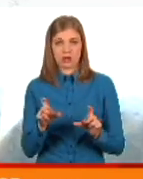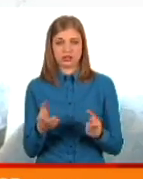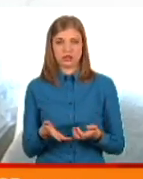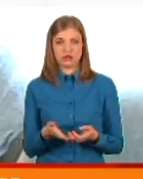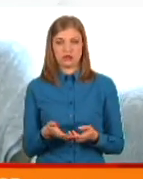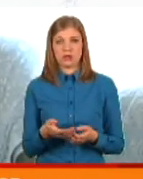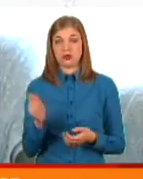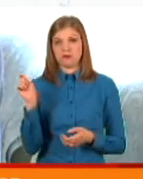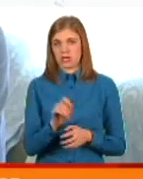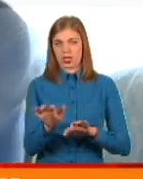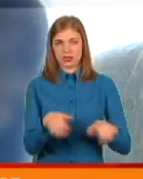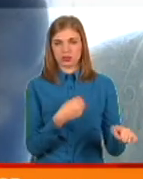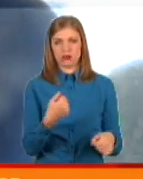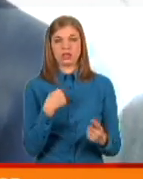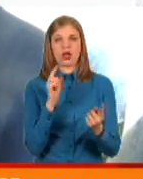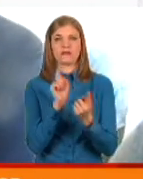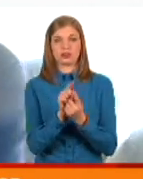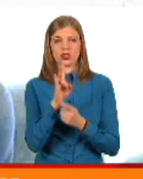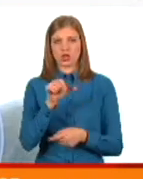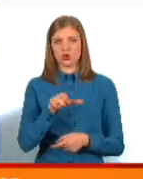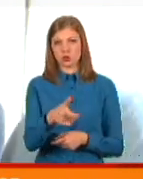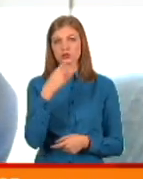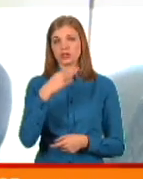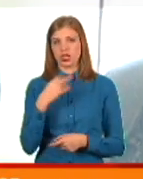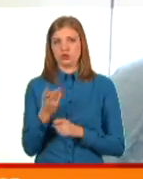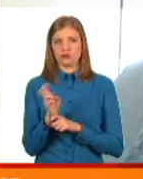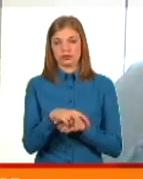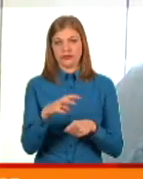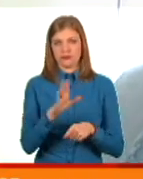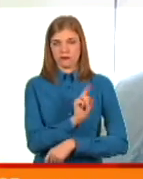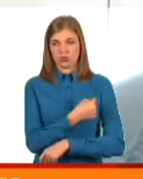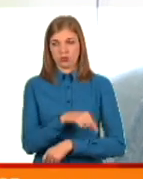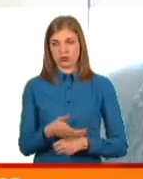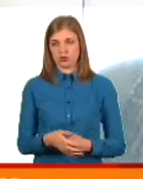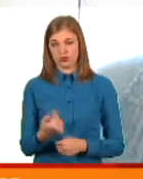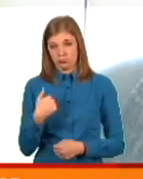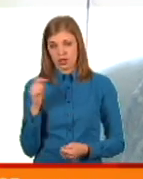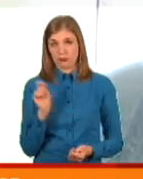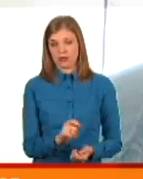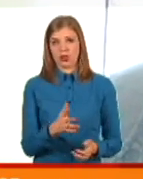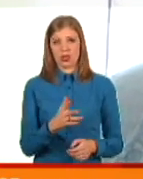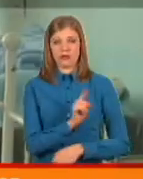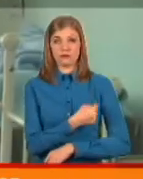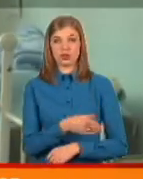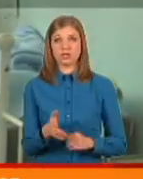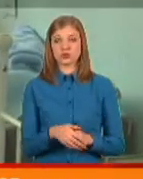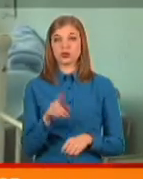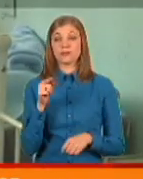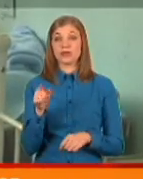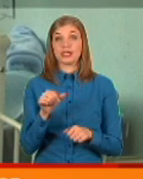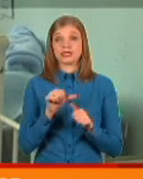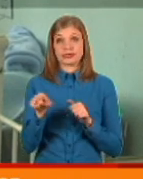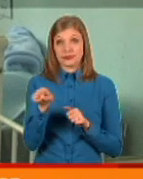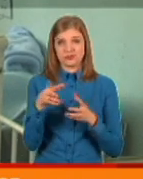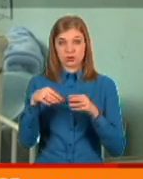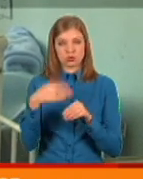продукти. Приїхали, забрали, я їх зустріла на дорозі, мені сказали приїхати в лікарню за ними. Я приїхала в лікарню. Родину